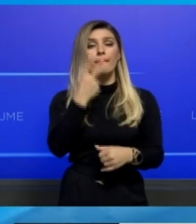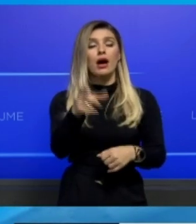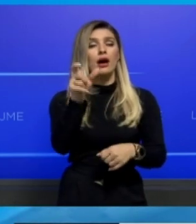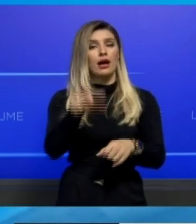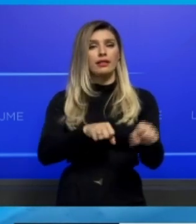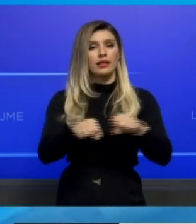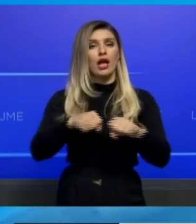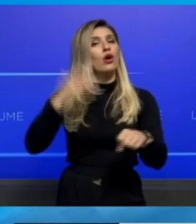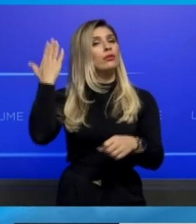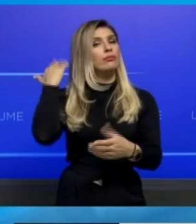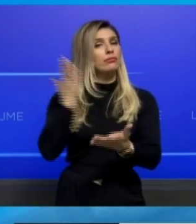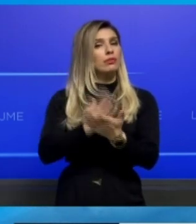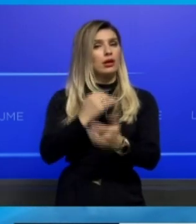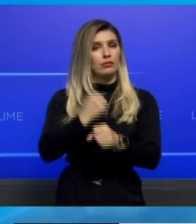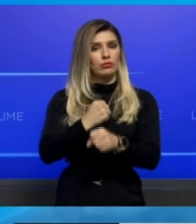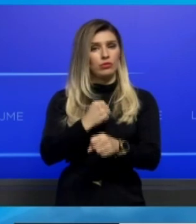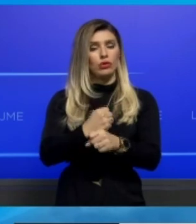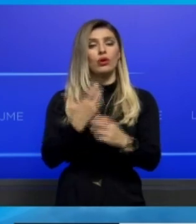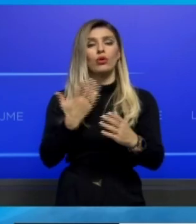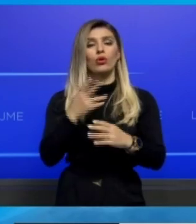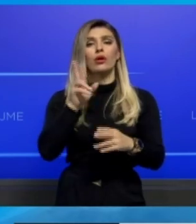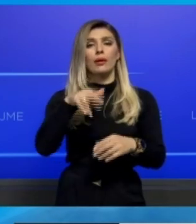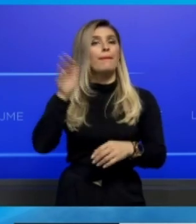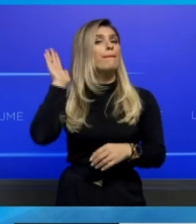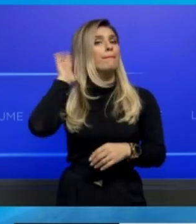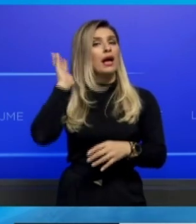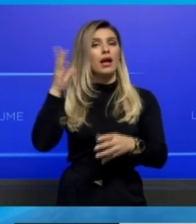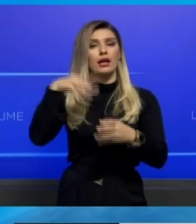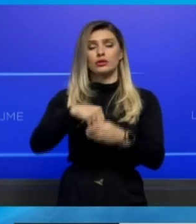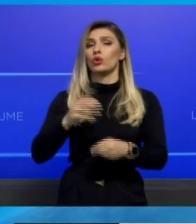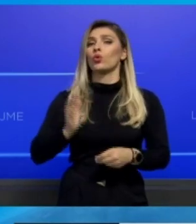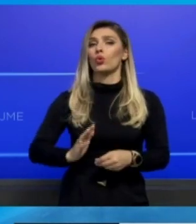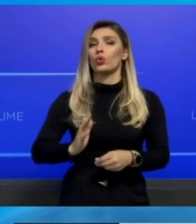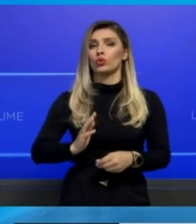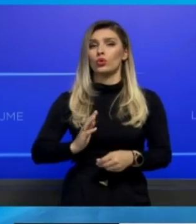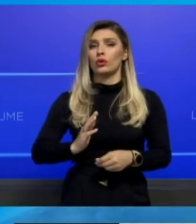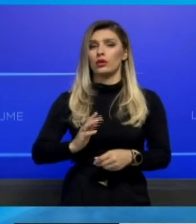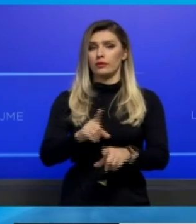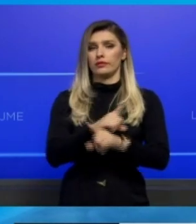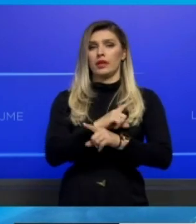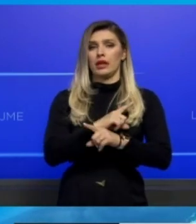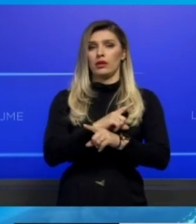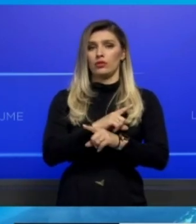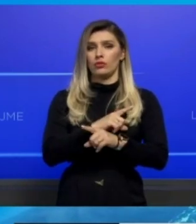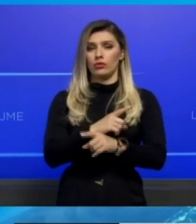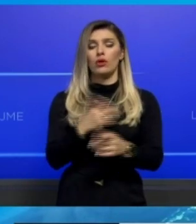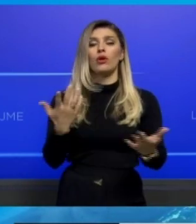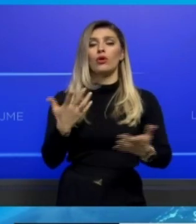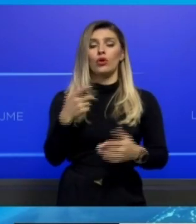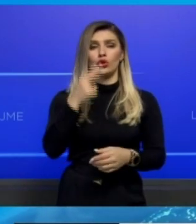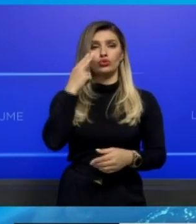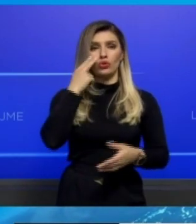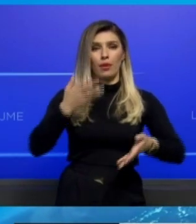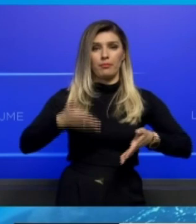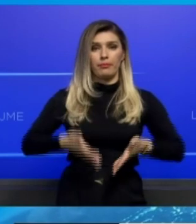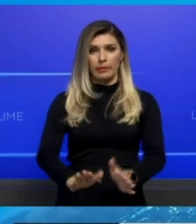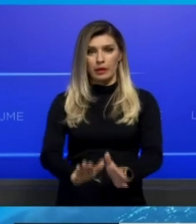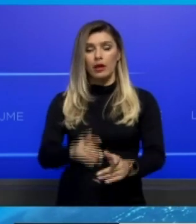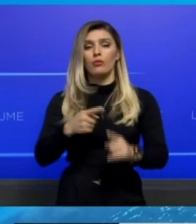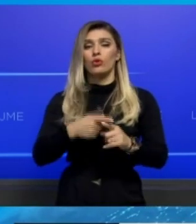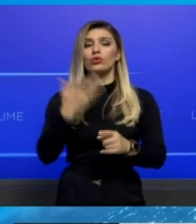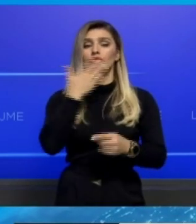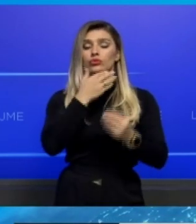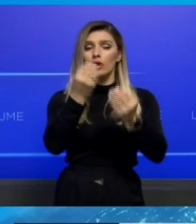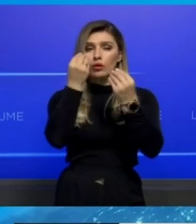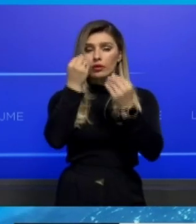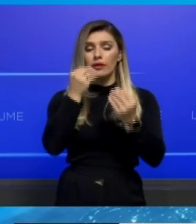drejtoresha e Teatrit Kombëtar ka vdekur në ambientet e Ministrisë së Kulturës. Regjisorja Berisha u lind në Shkup, ndërsa shkollimin fillor dhe të mesëm